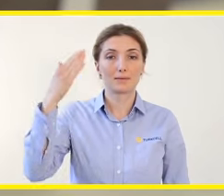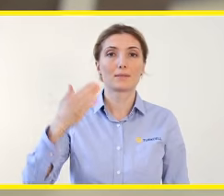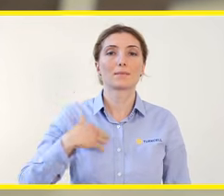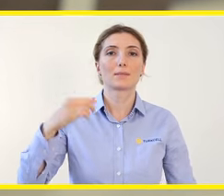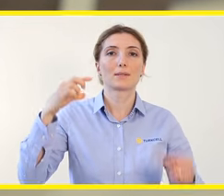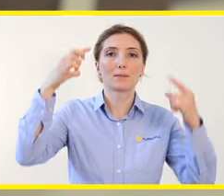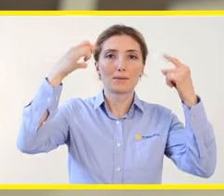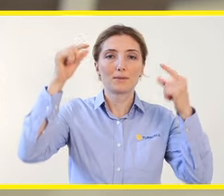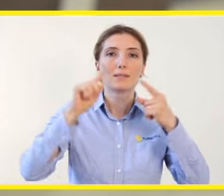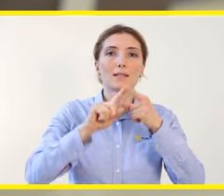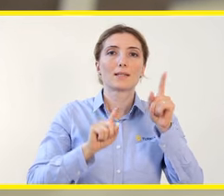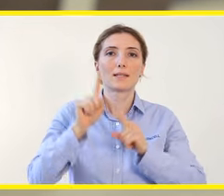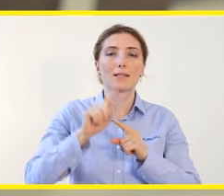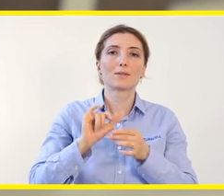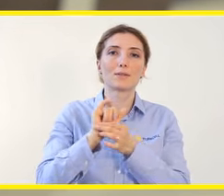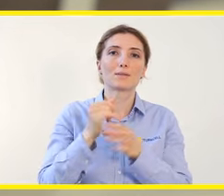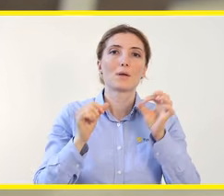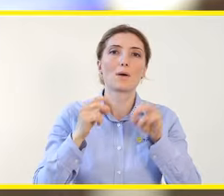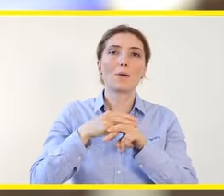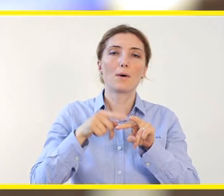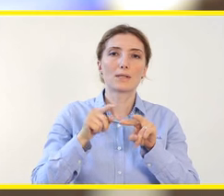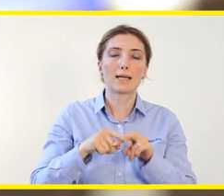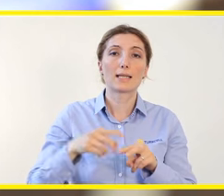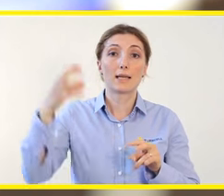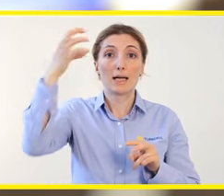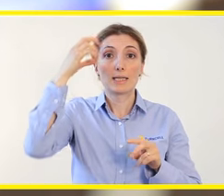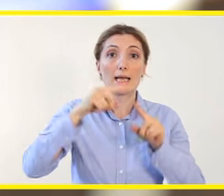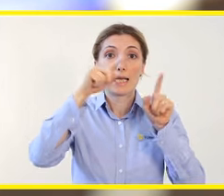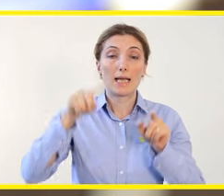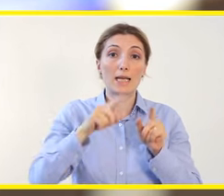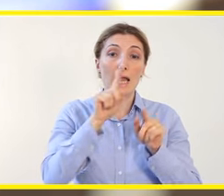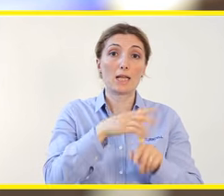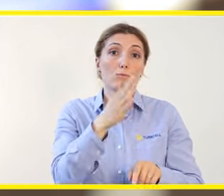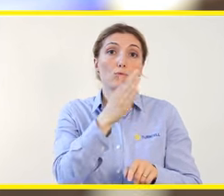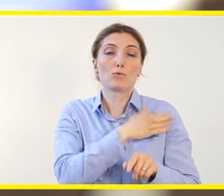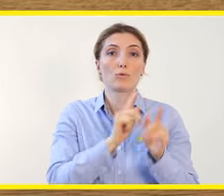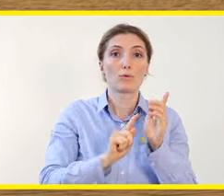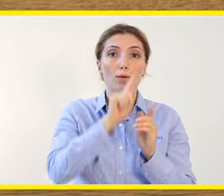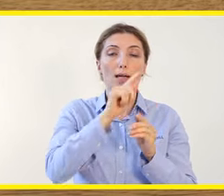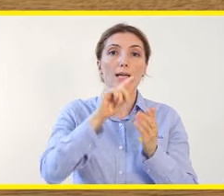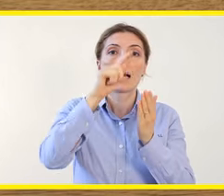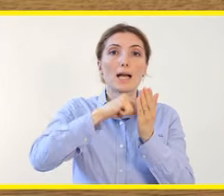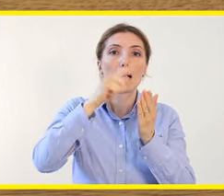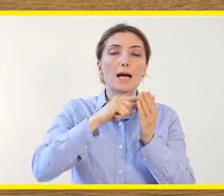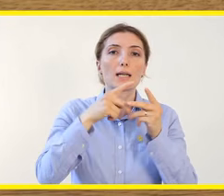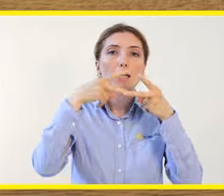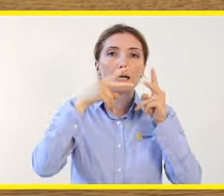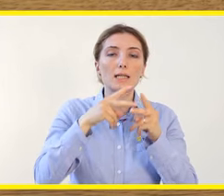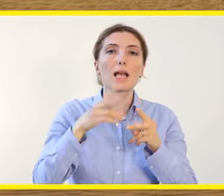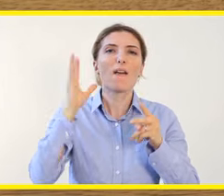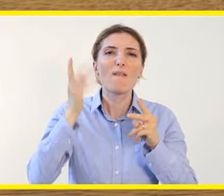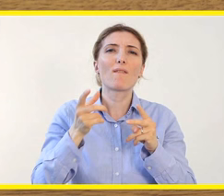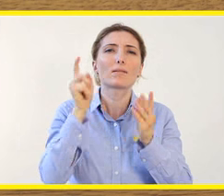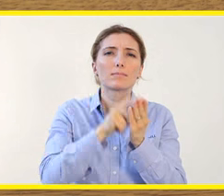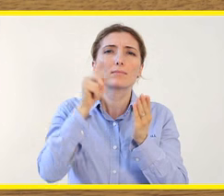Merhaba, ben Turkcell Teknoloji Danışmanınız Ozan. Ana ekranın en solunda bulunan kart ekranını açarak cihazınızda en çok kullandığınız